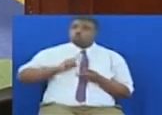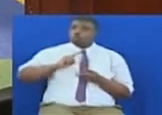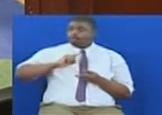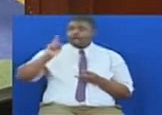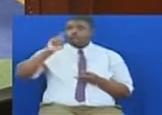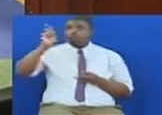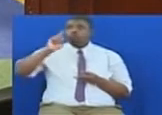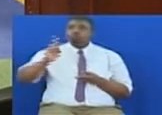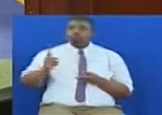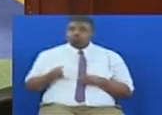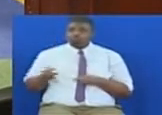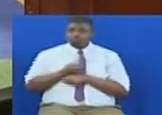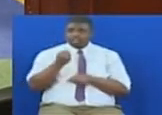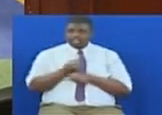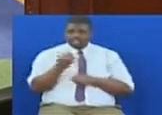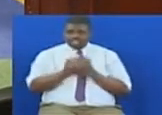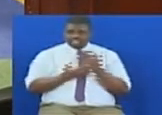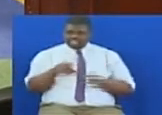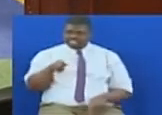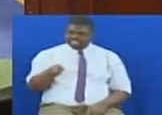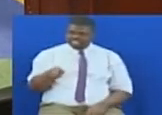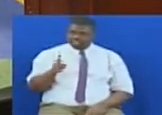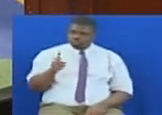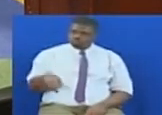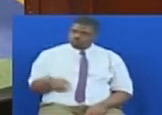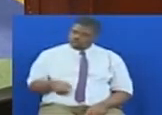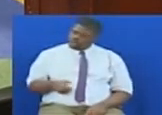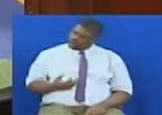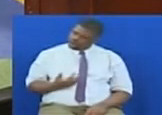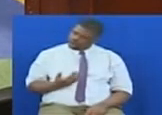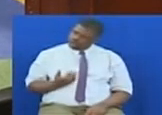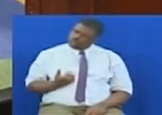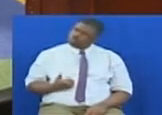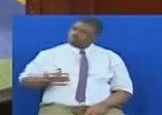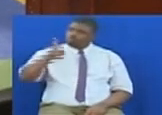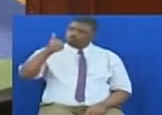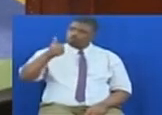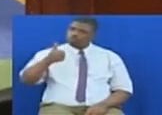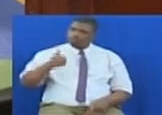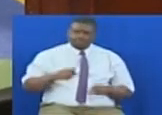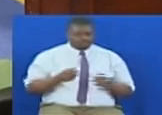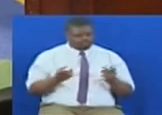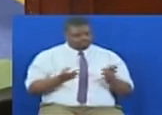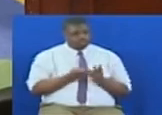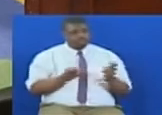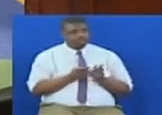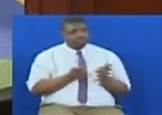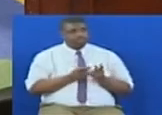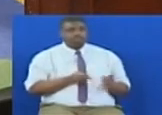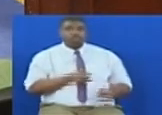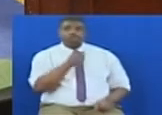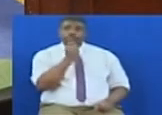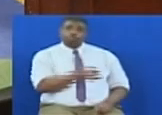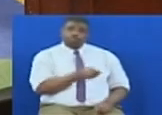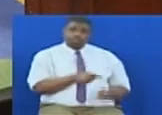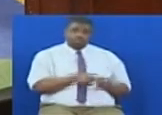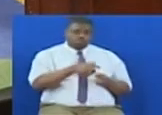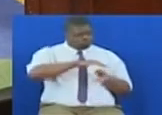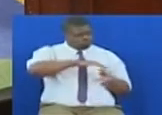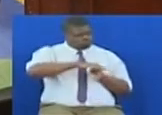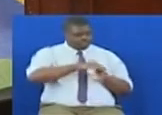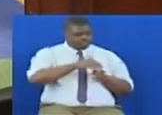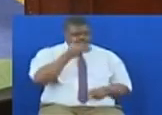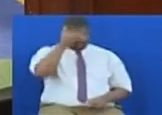hii kuwa ya pekee. Na kwa hivyo nampongeza sana sana kwa kuweza kutumia